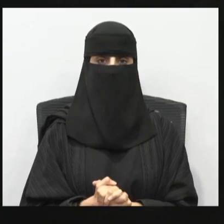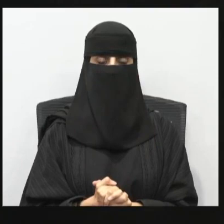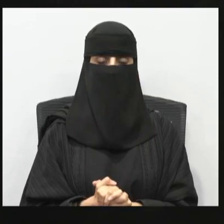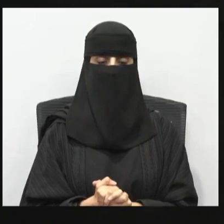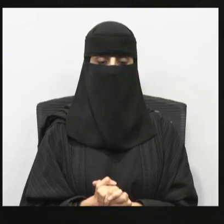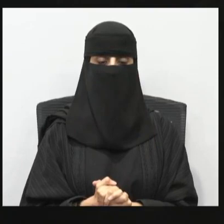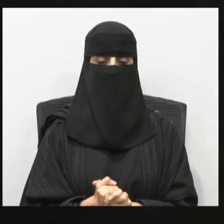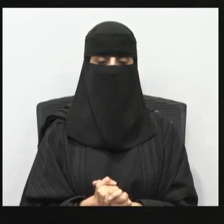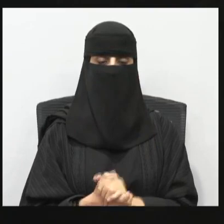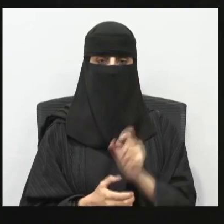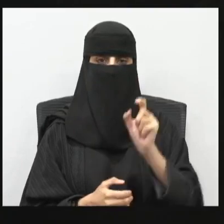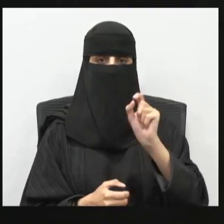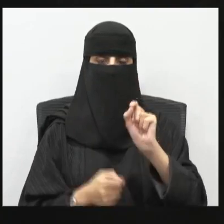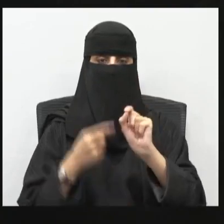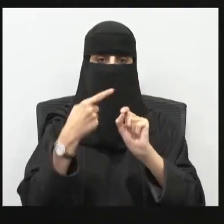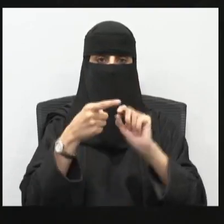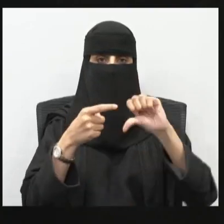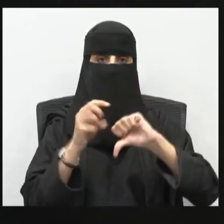نبدا فواز